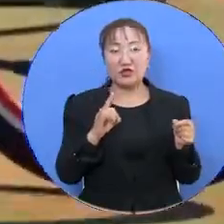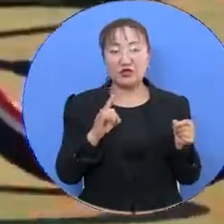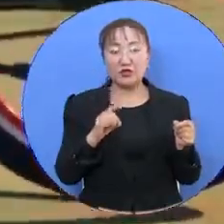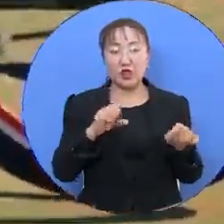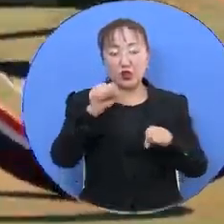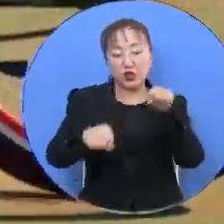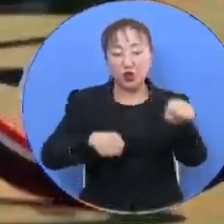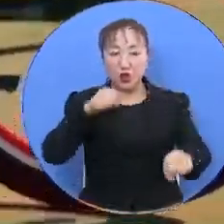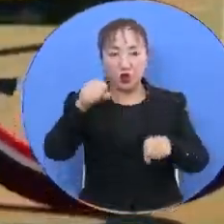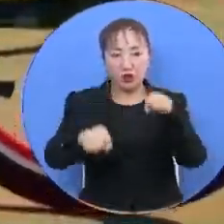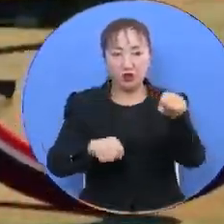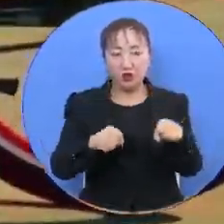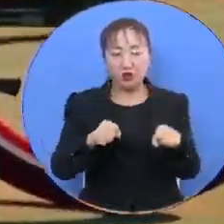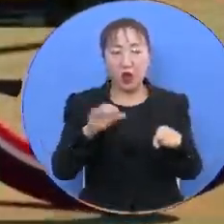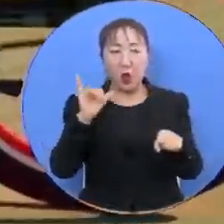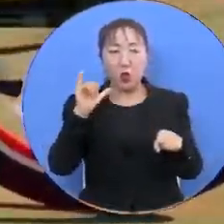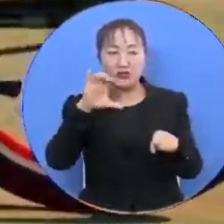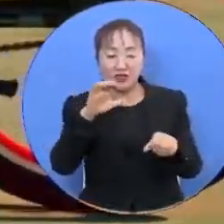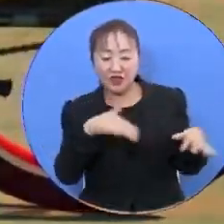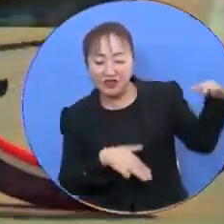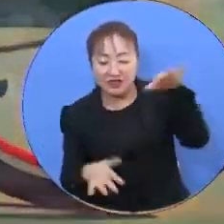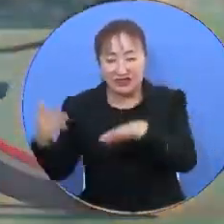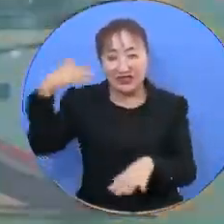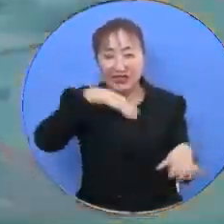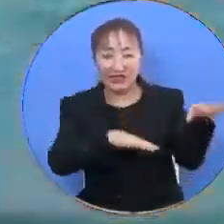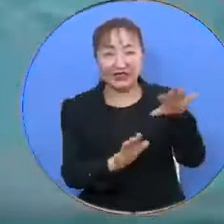дугуй унах, усанд сэлэх,